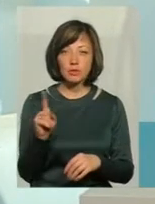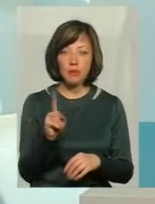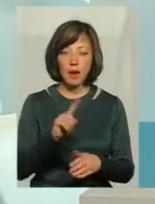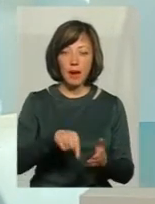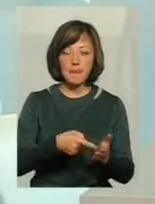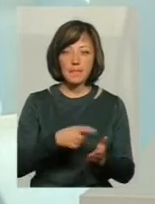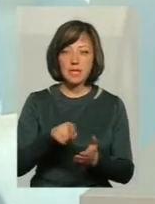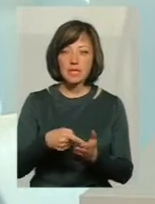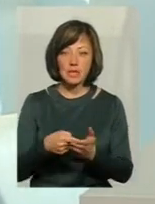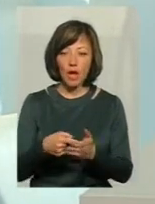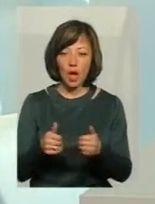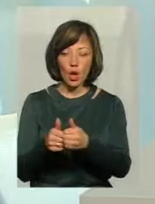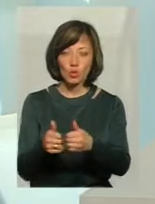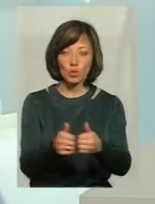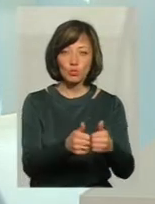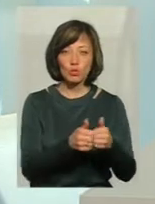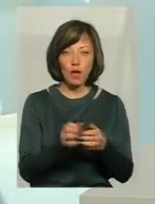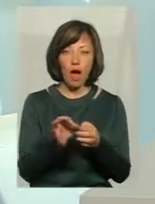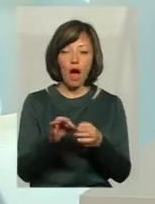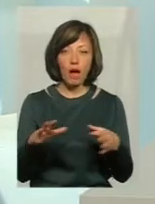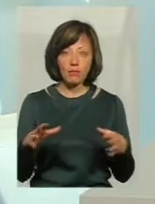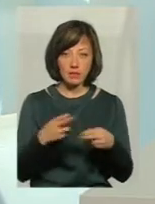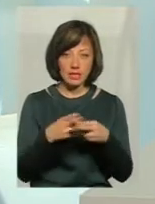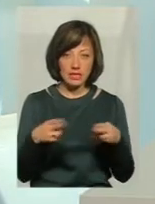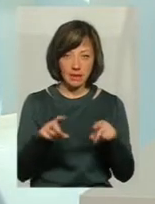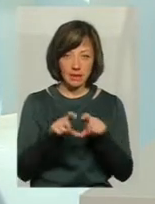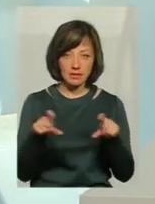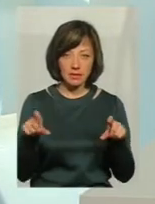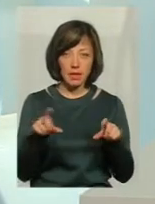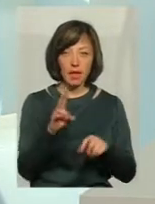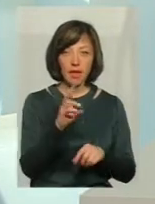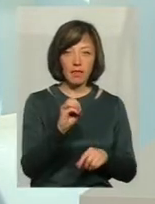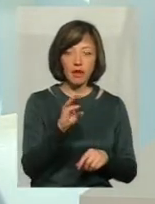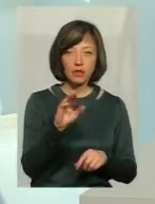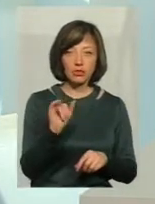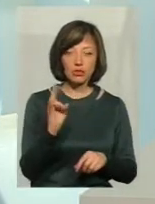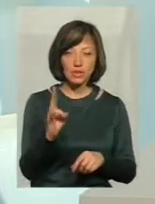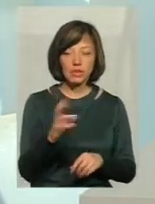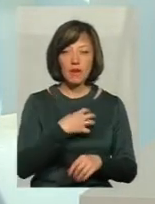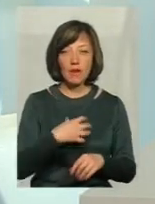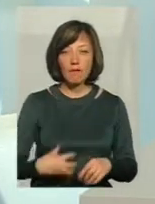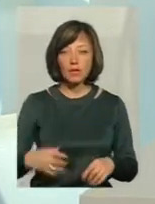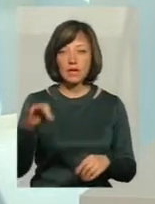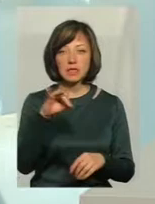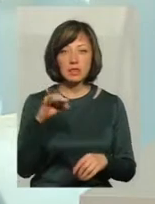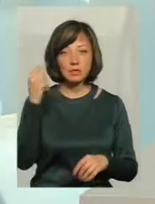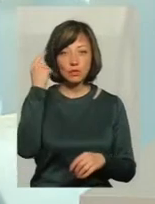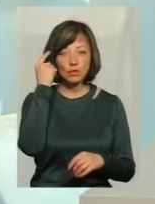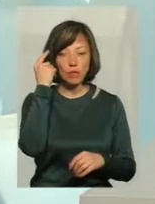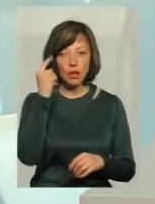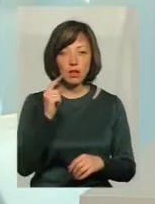міста, супутники атомних, міста Нетішин, да, там Славута і Зяслав, вони думали